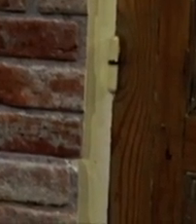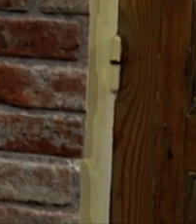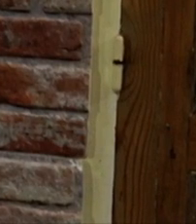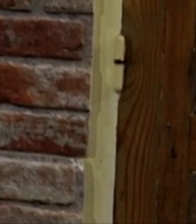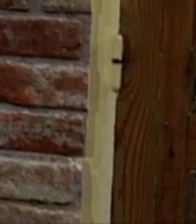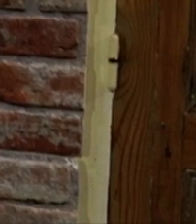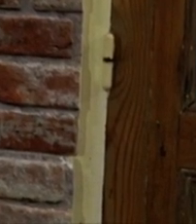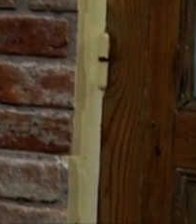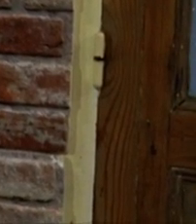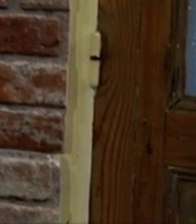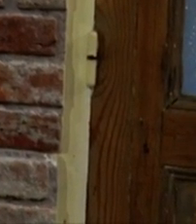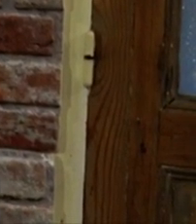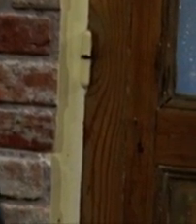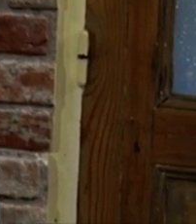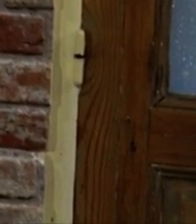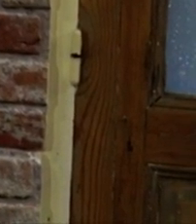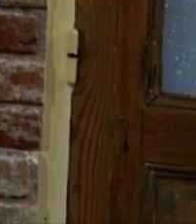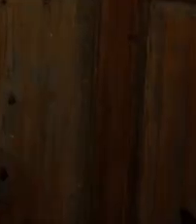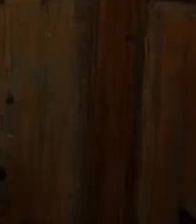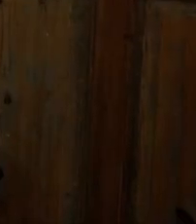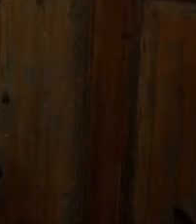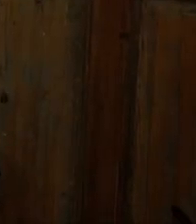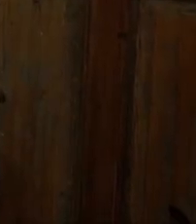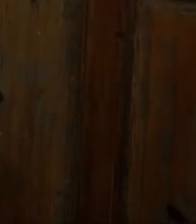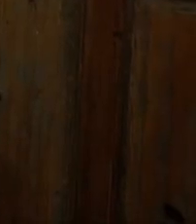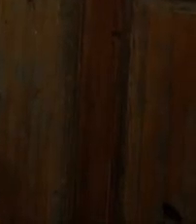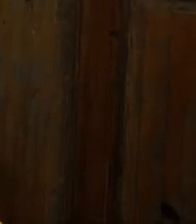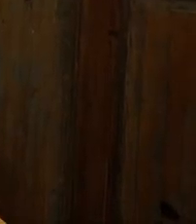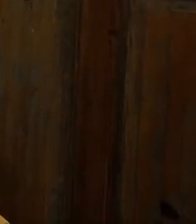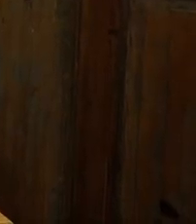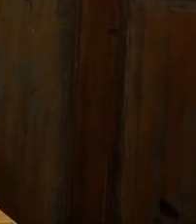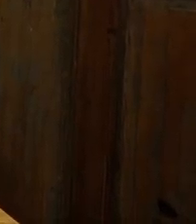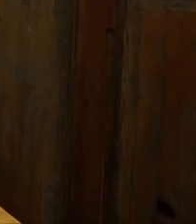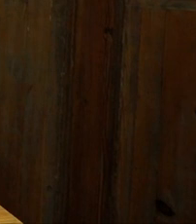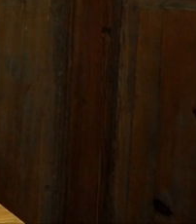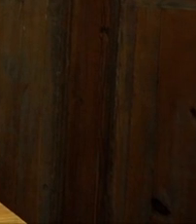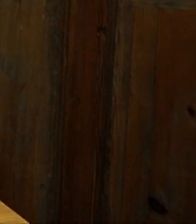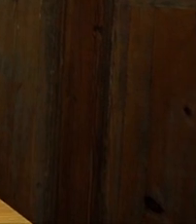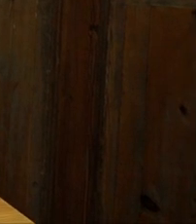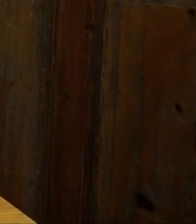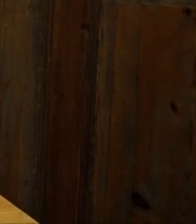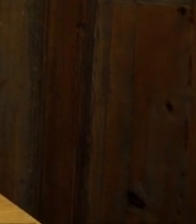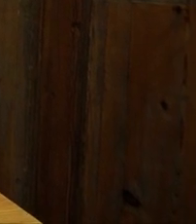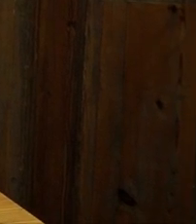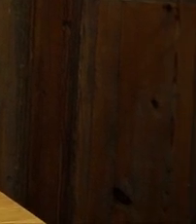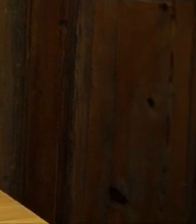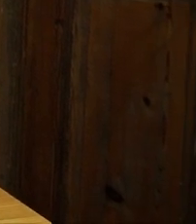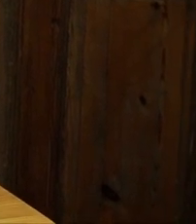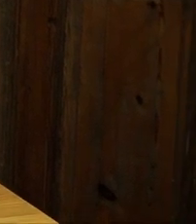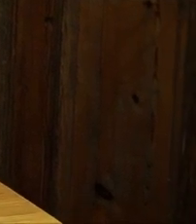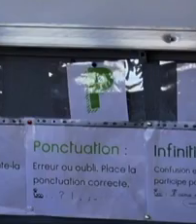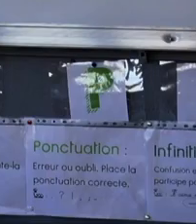régulière et suffisante tout au long de la semaine. Alors comment l'école peut-elle s'adapter aux besoins des